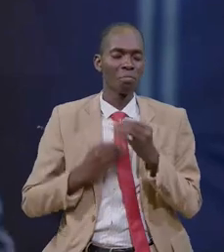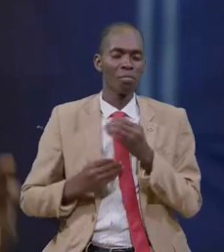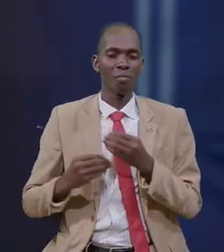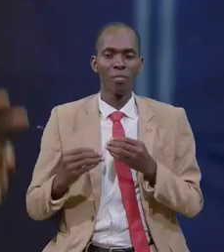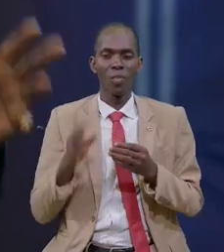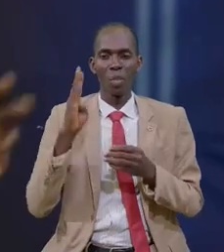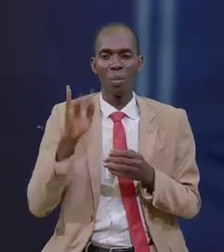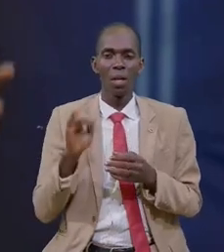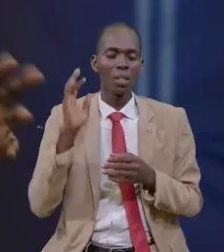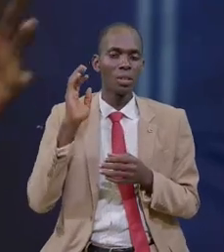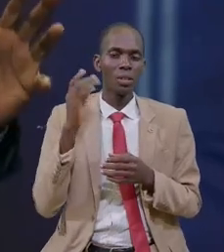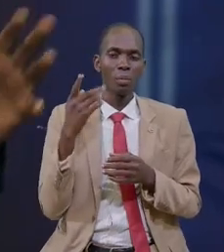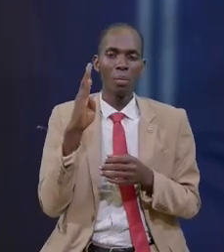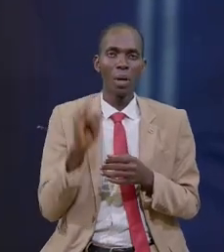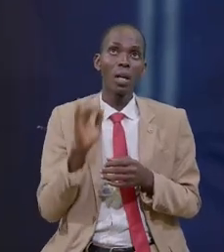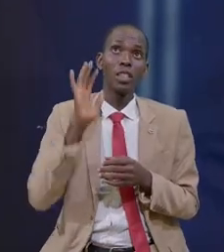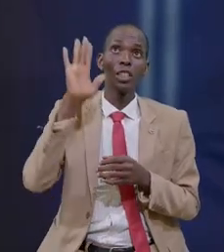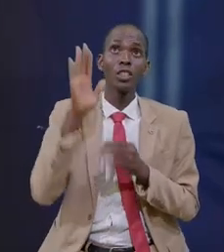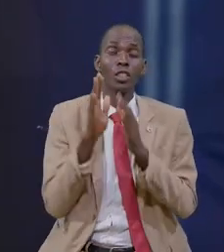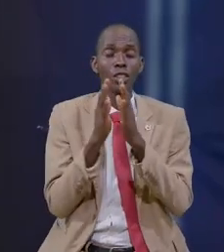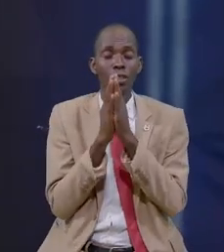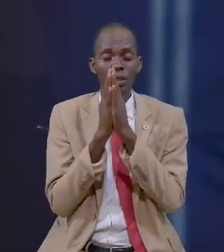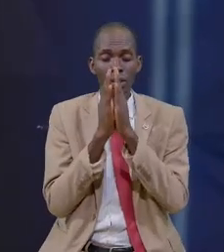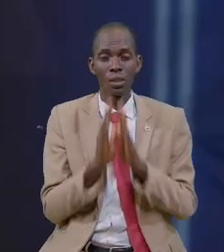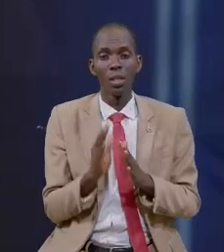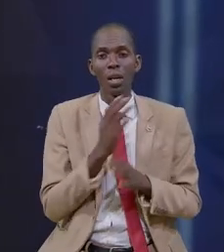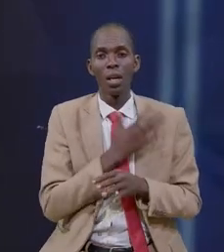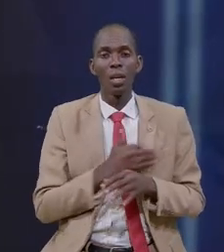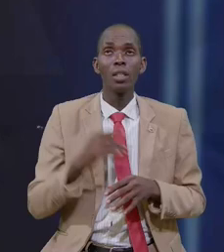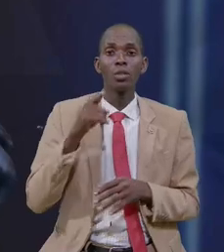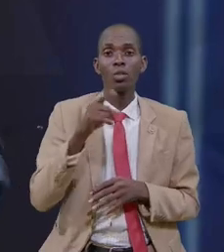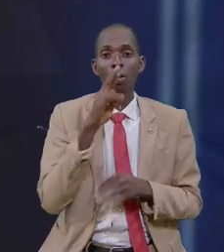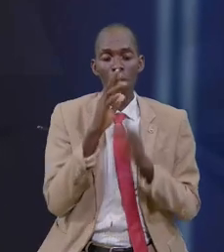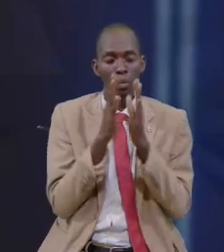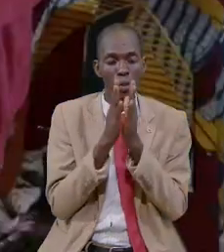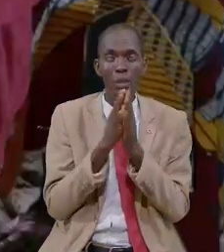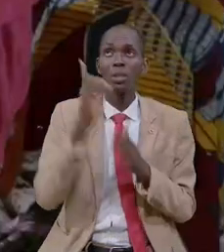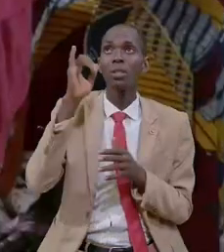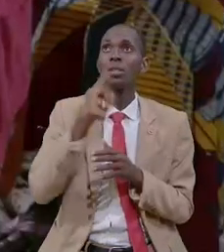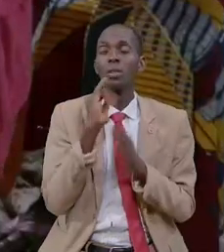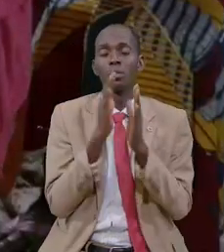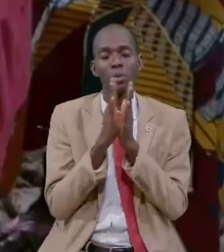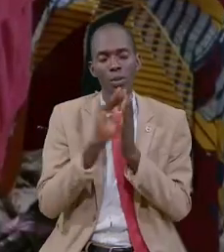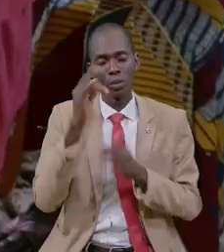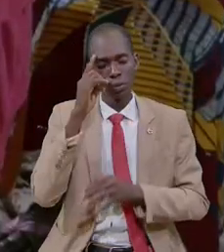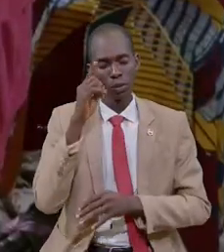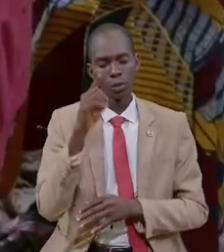Tu n'es pas le seul qui prie. Tu pries et lui aussi prie pour toi. Amen.